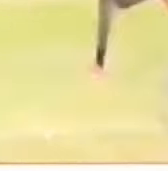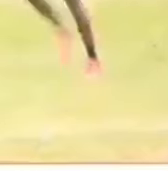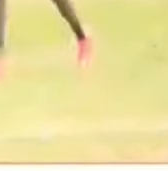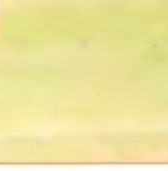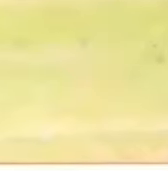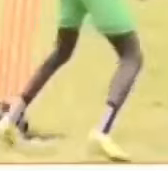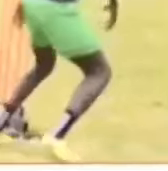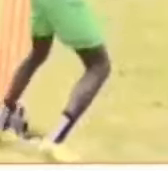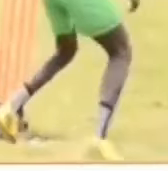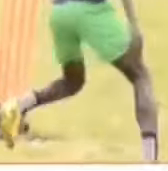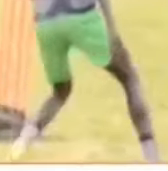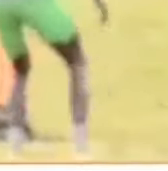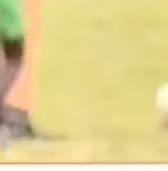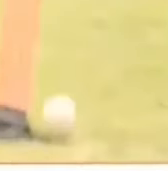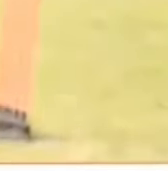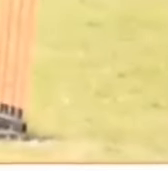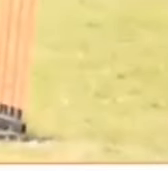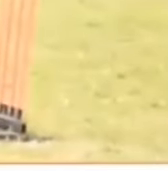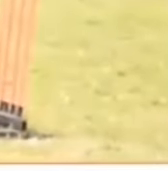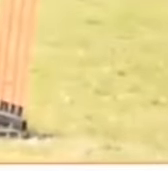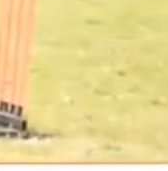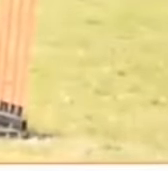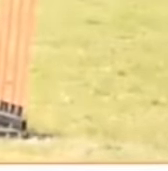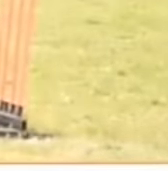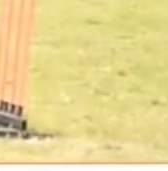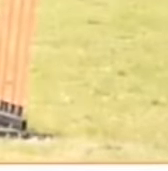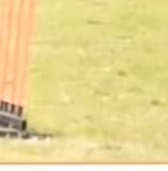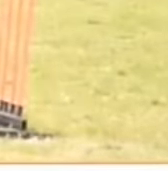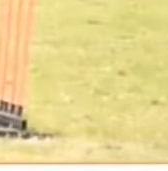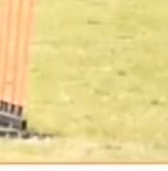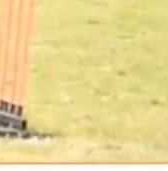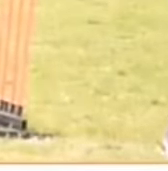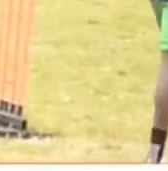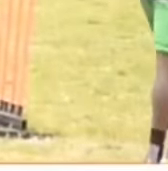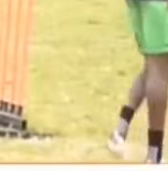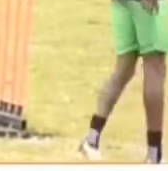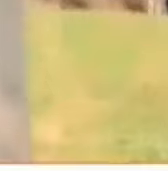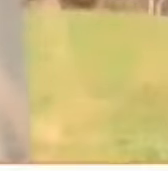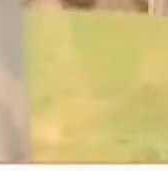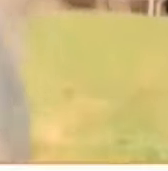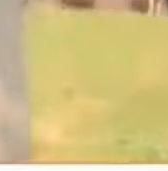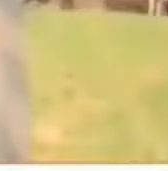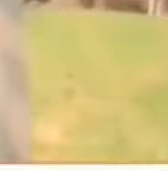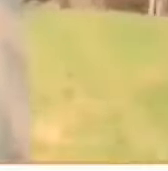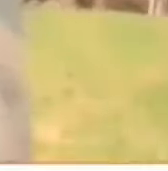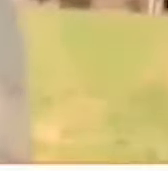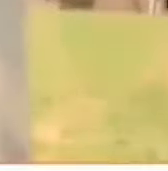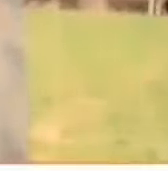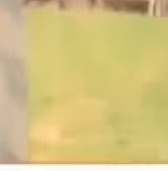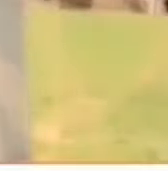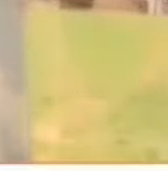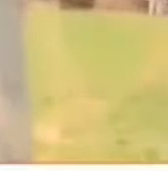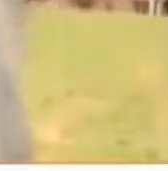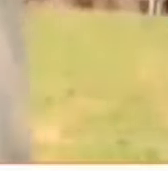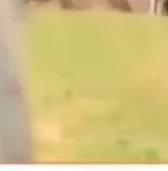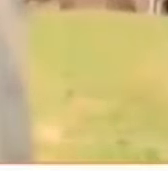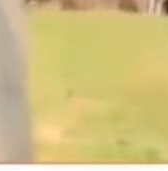wa KCCFC. Mu mpaka za Stanbic Uganda Cup NEC yamalide mu final nga yakubiddwa Kitara FC ku